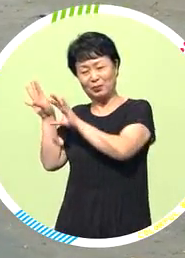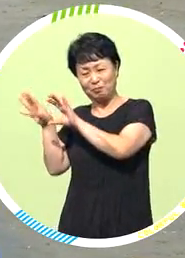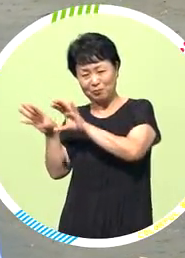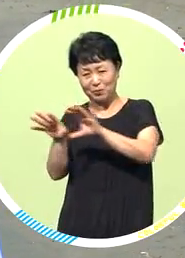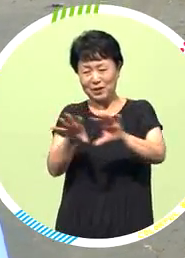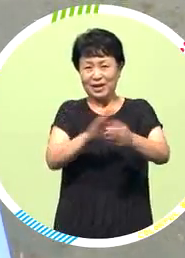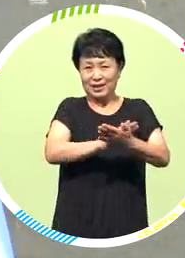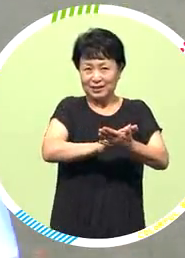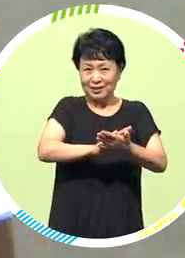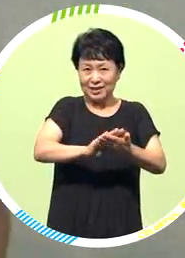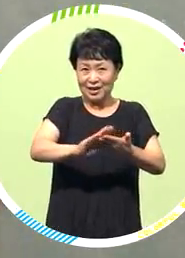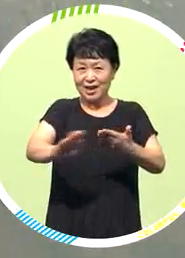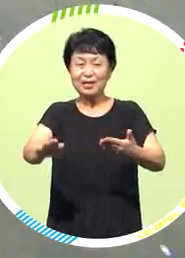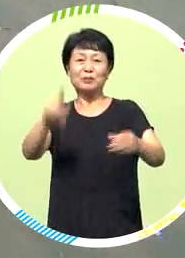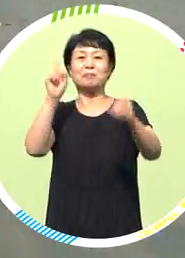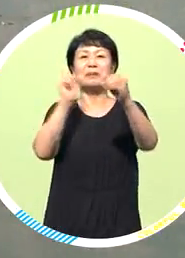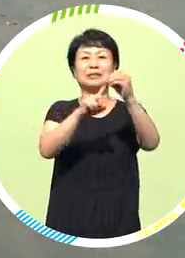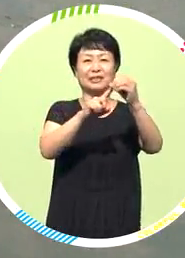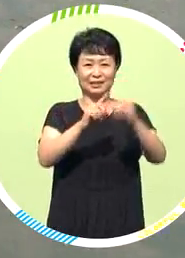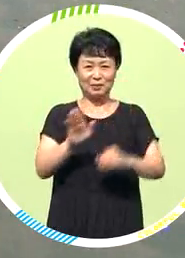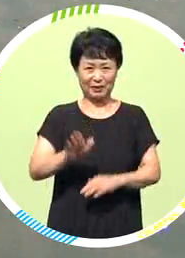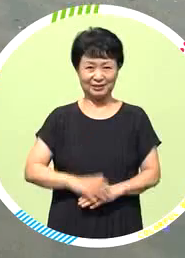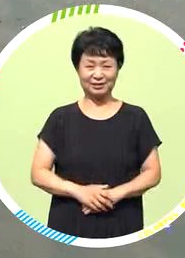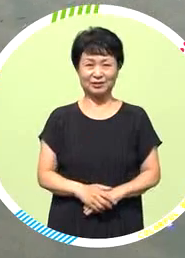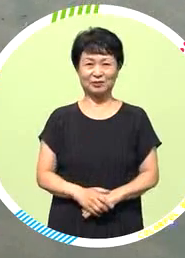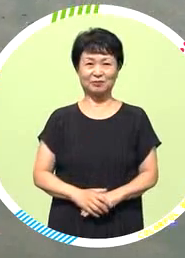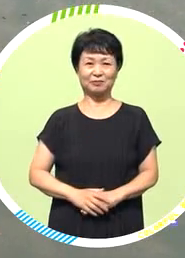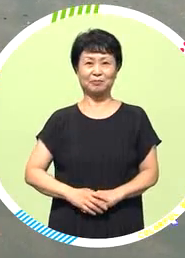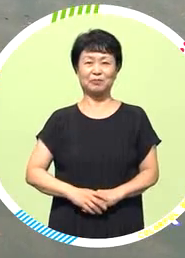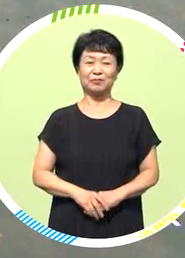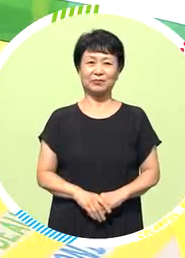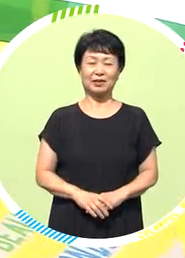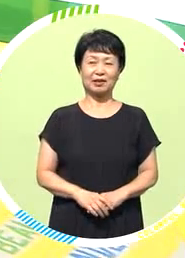ってます。 もっとクリーンな海になったらいいですね。 はい、